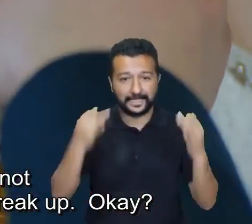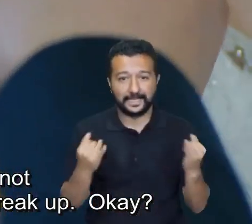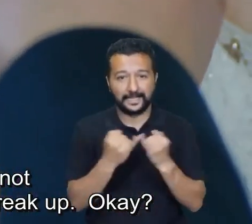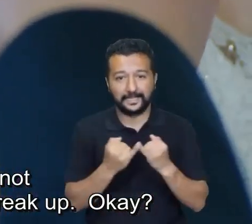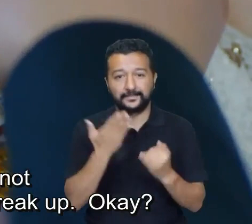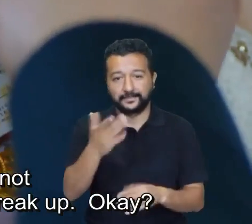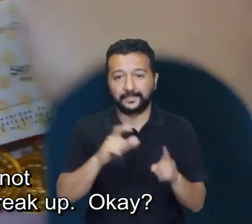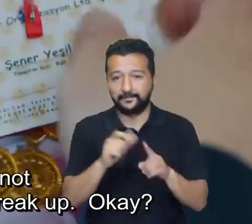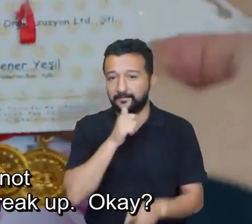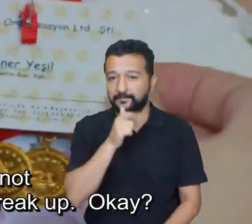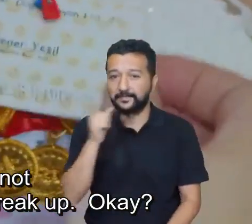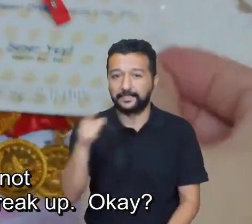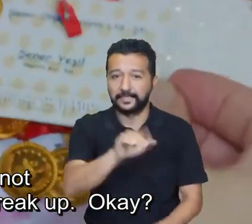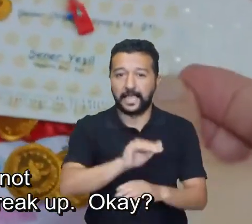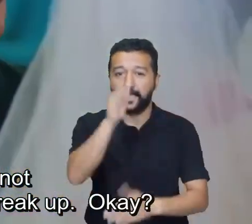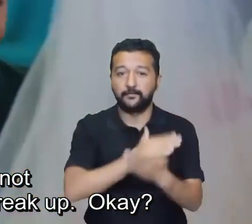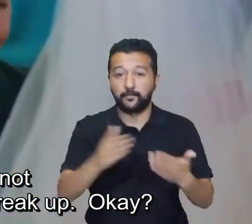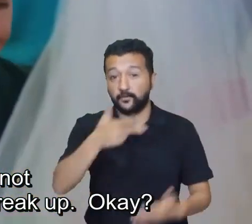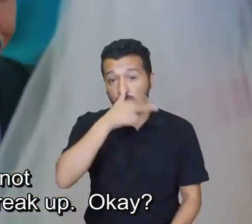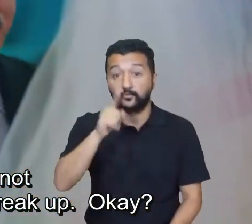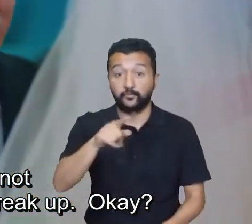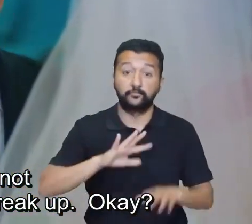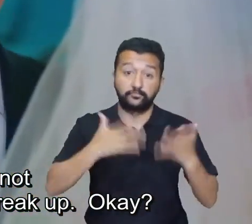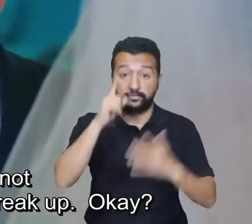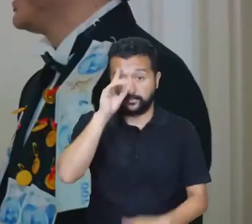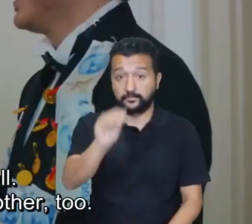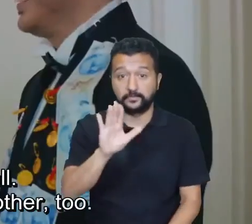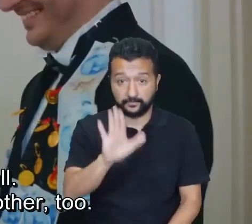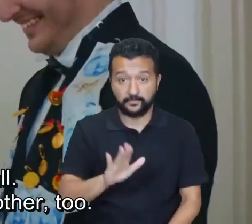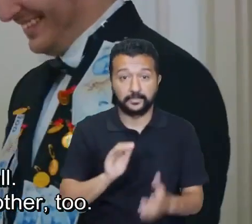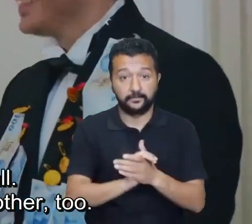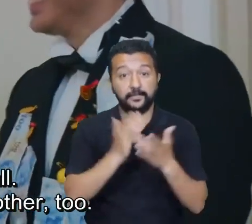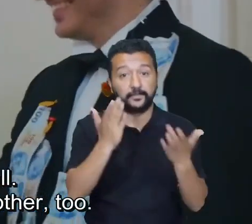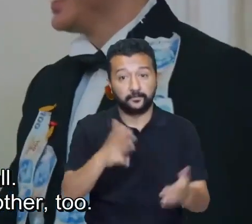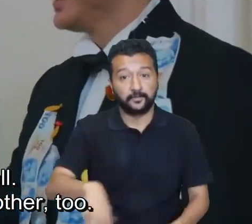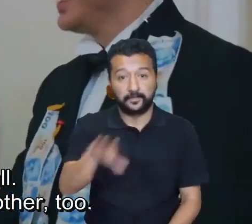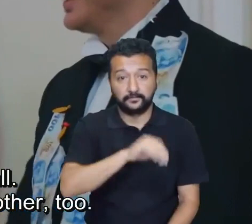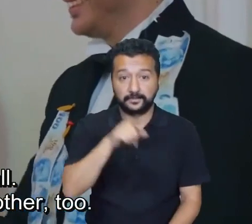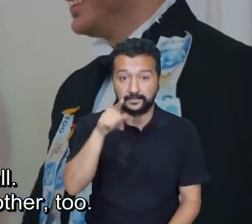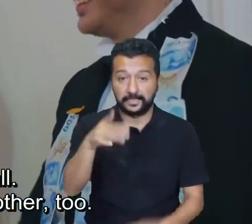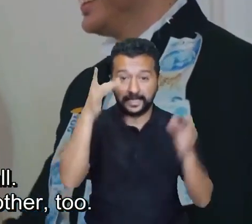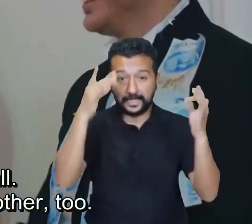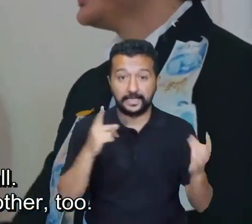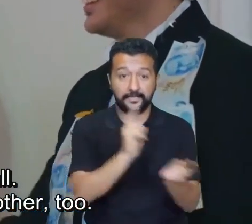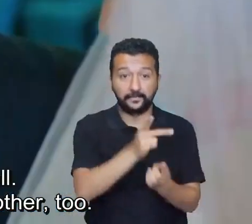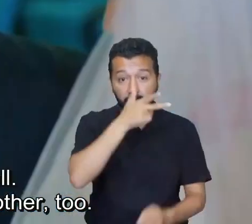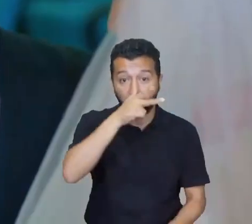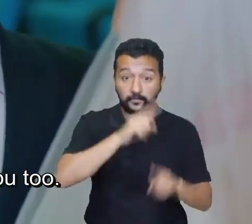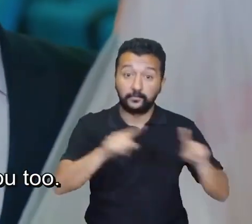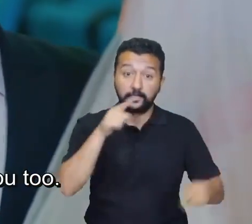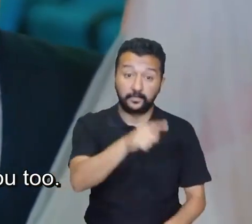kardeşim. Damat beyi hayat boyu üzmüyoruz. Yoksa bozuşuruz, tamam mı? Kartvizitini geline taktı. Hepinize. Sen de gelin kardeşimizi